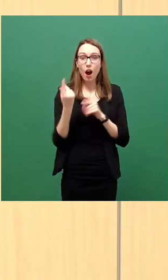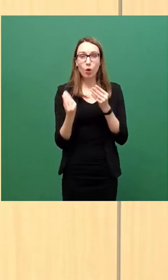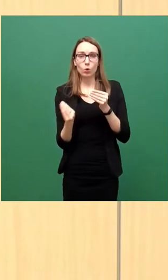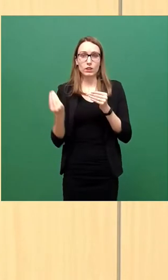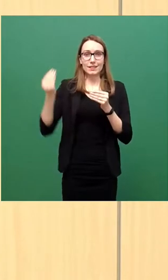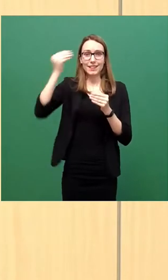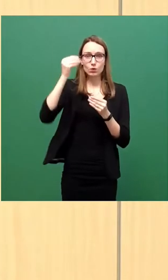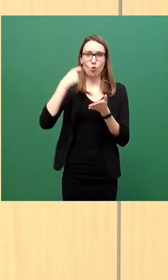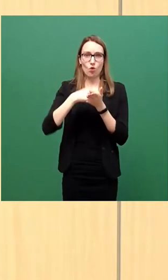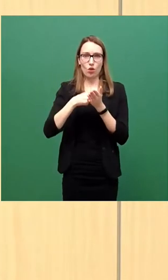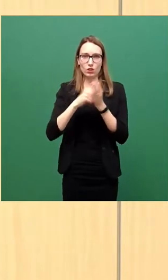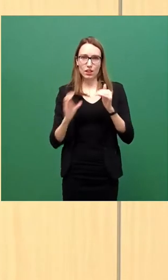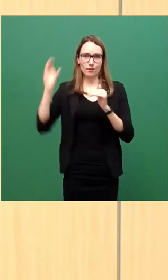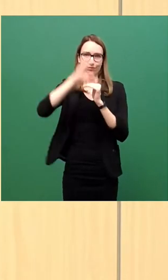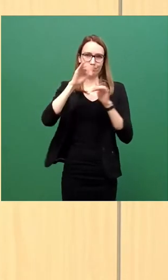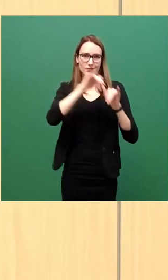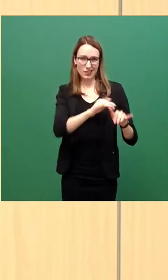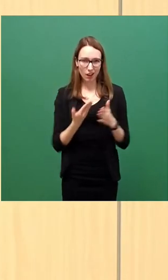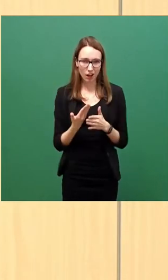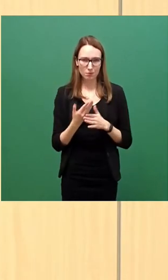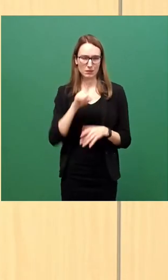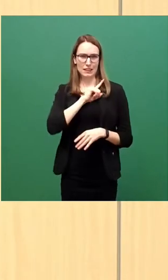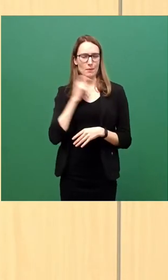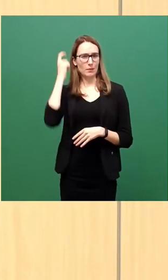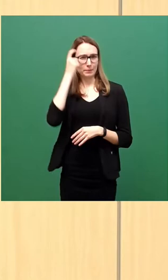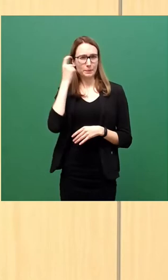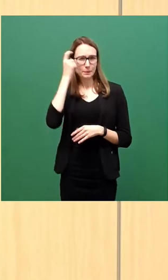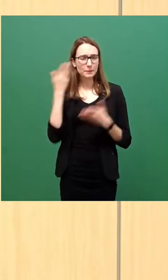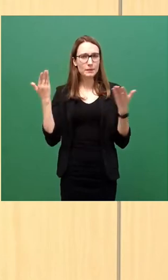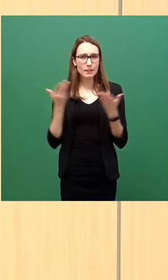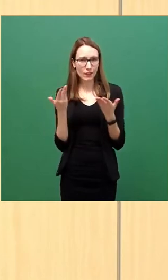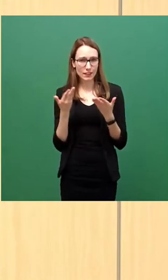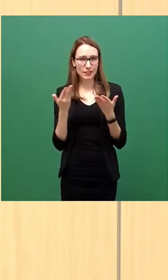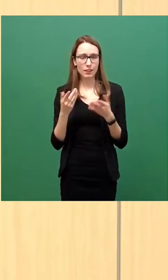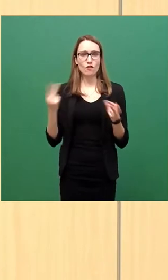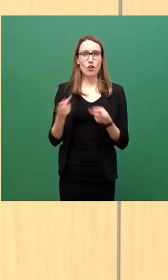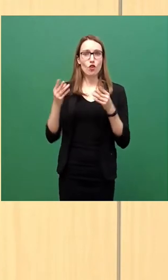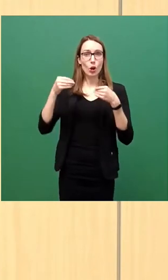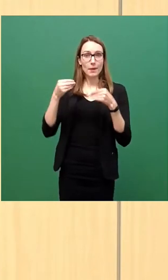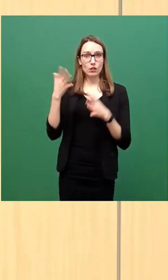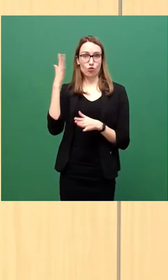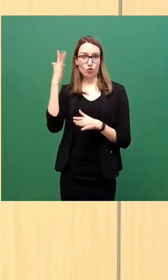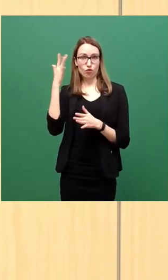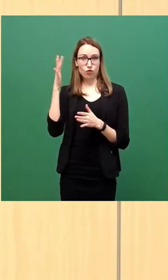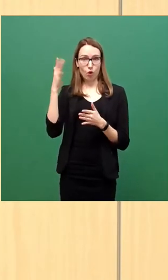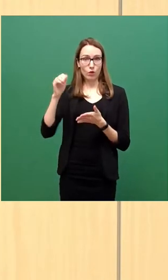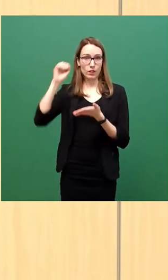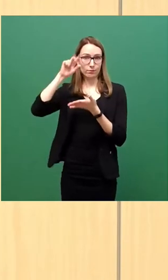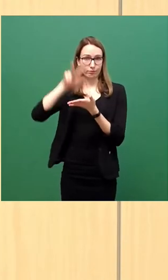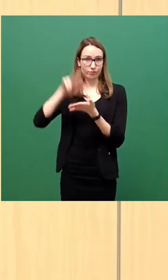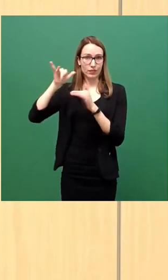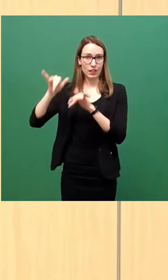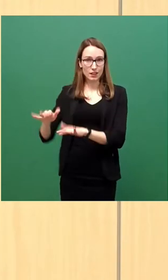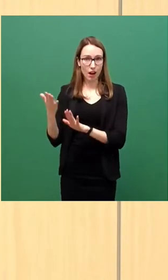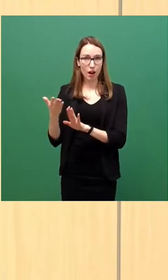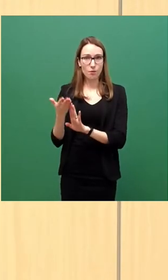ermöglicht. Was mich besonders verwundert hat, ist, dass die Fördermittel ja schon beschieden sind, ohne dass bis dato der